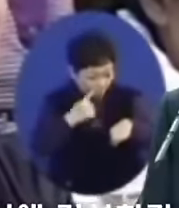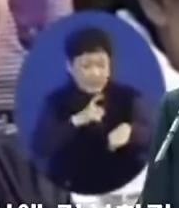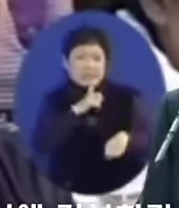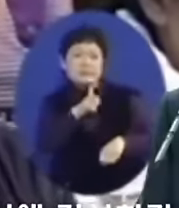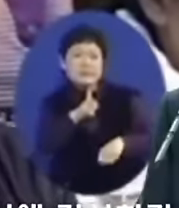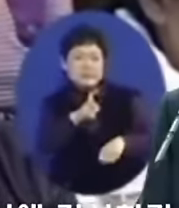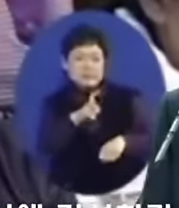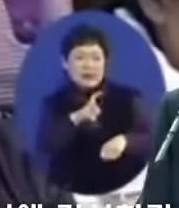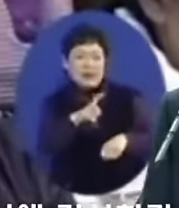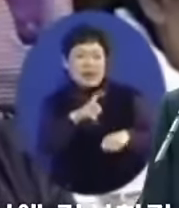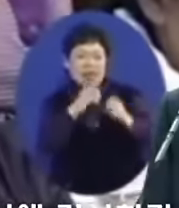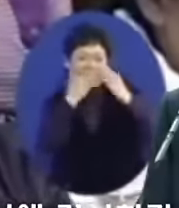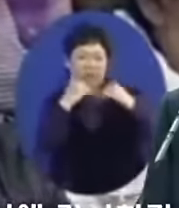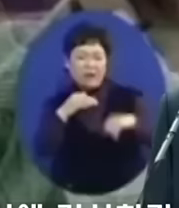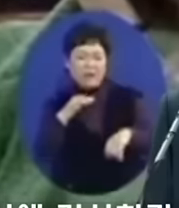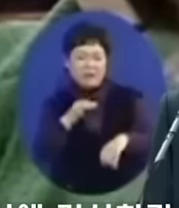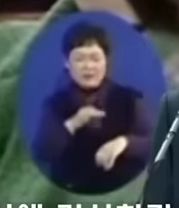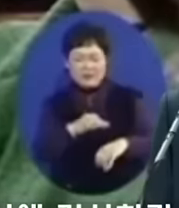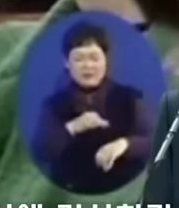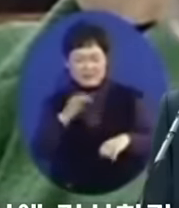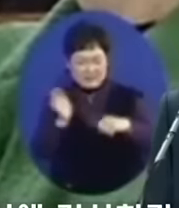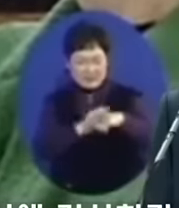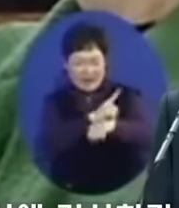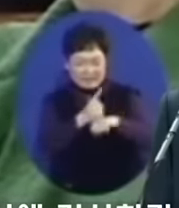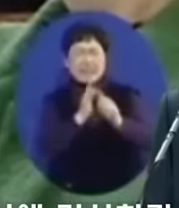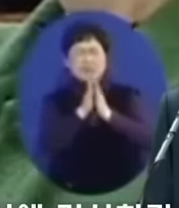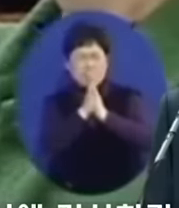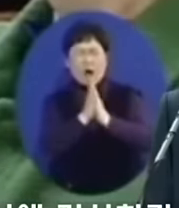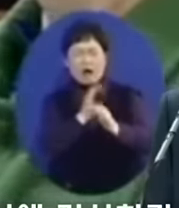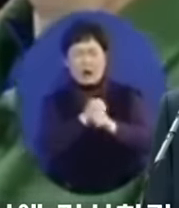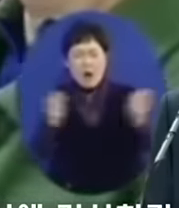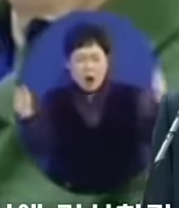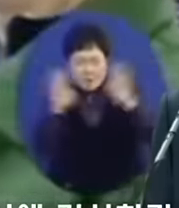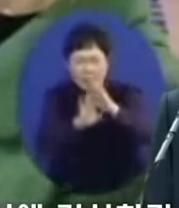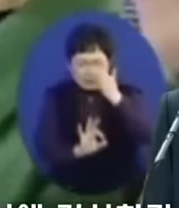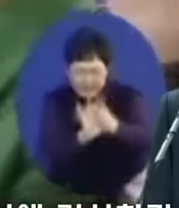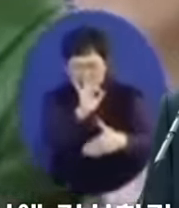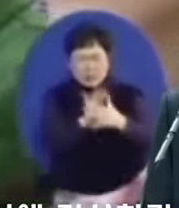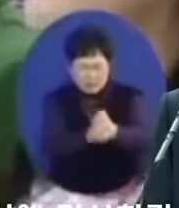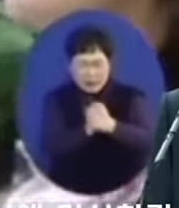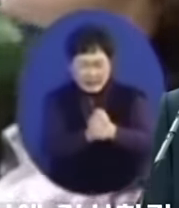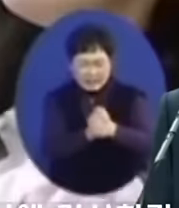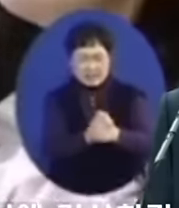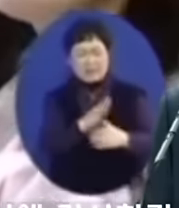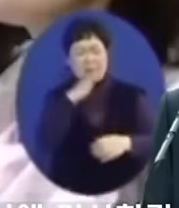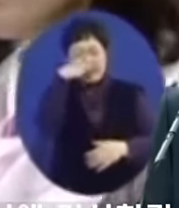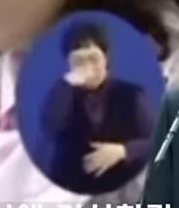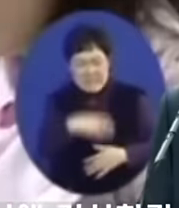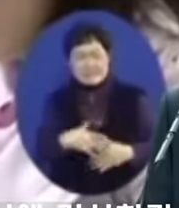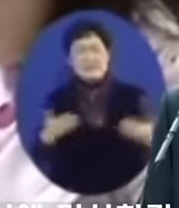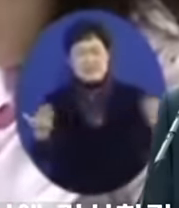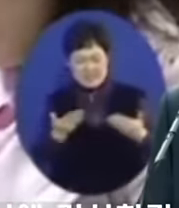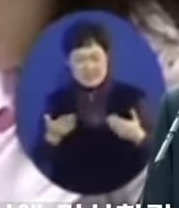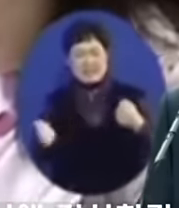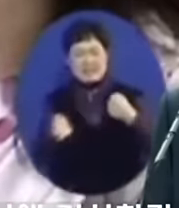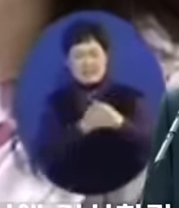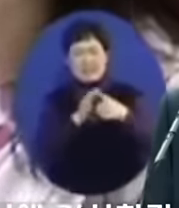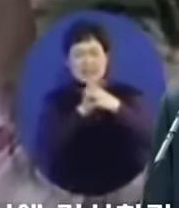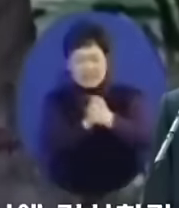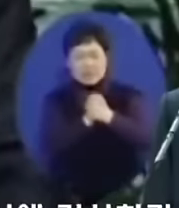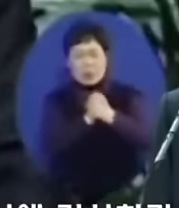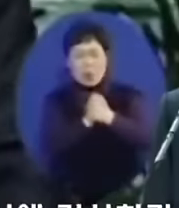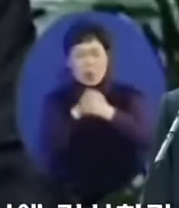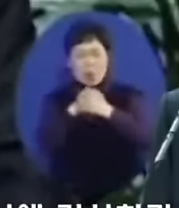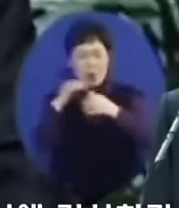했어요. 그러니 1시간 기도하고 밤새도록 기도한다는 것은 얼마나 힘듭니까? 그래서 기도를 적게